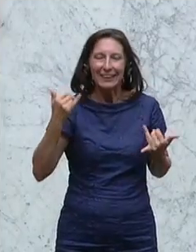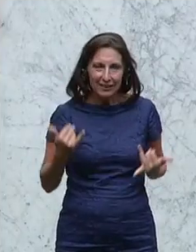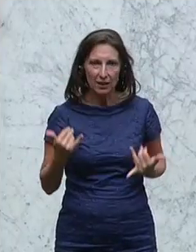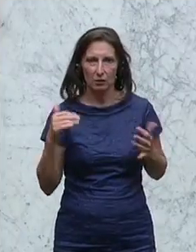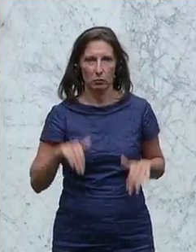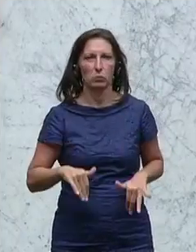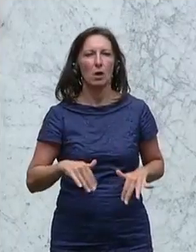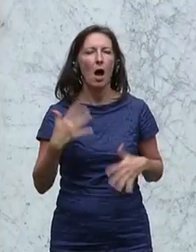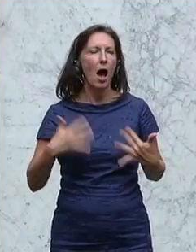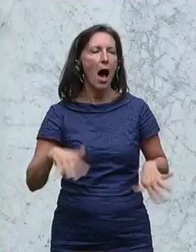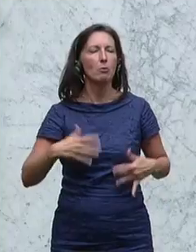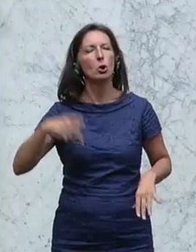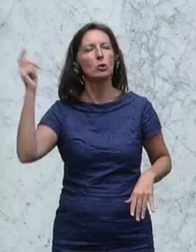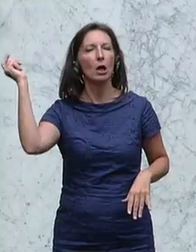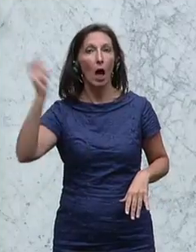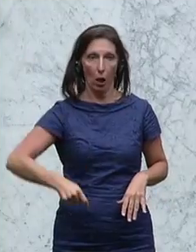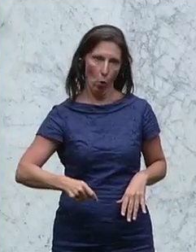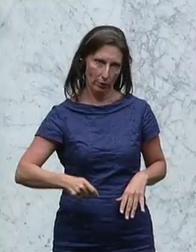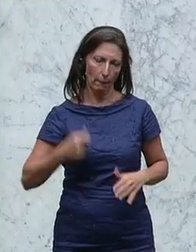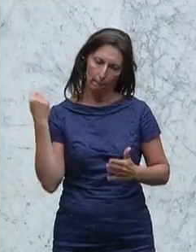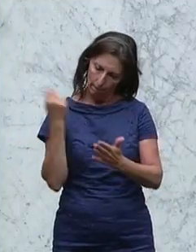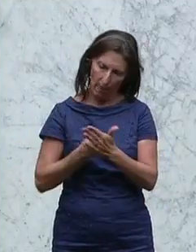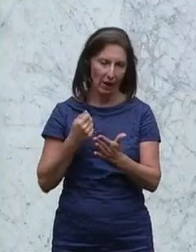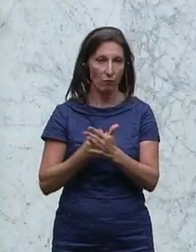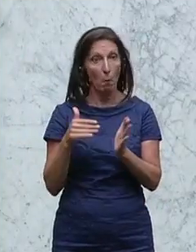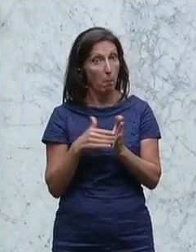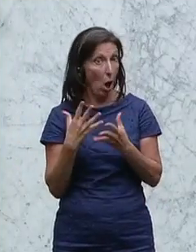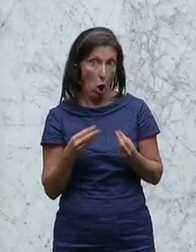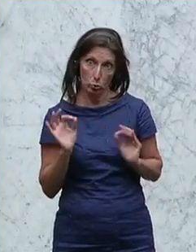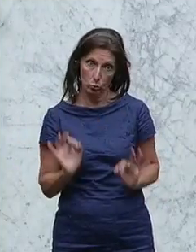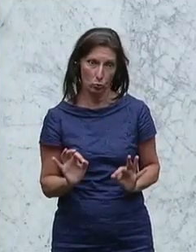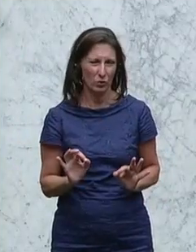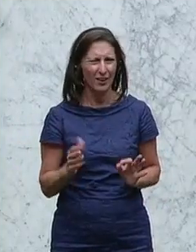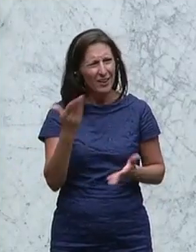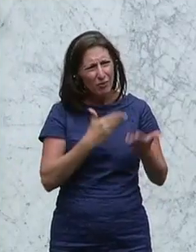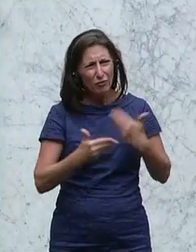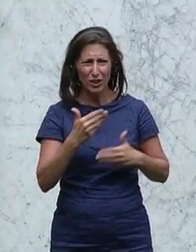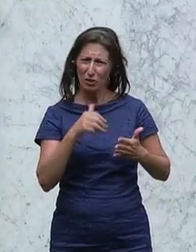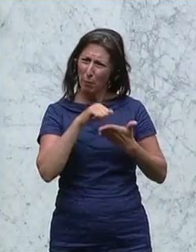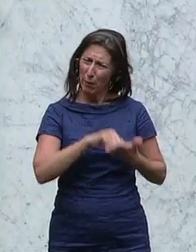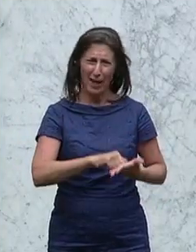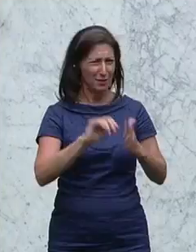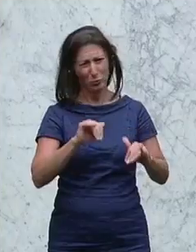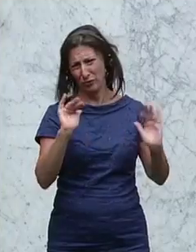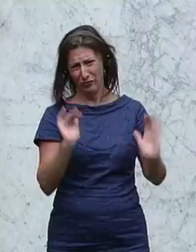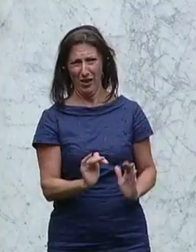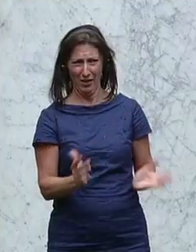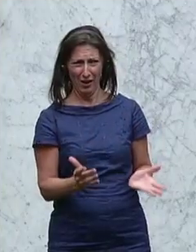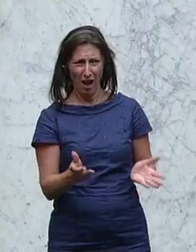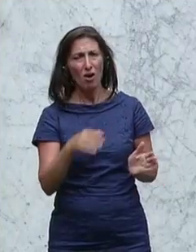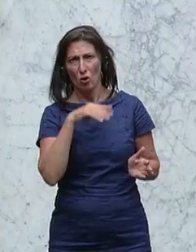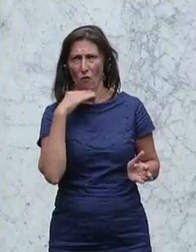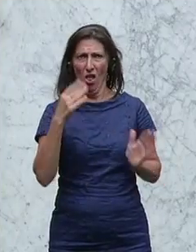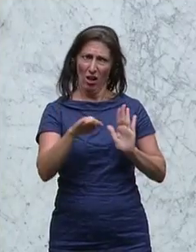der Rekordarbeitslosigkeit her. Wir müssen die Wirtschaft entlasten, wir müssen sie von unsinnigen Vorschriften befreien